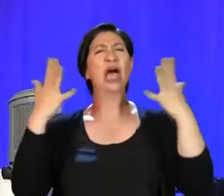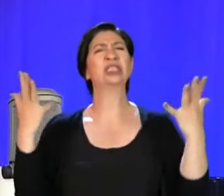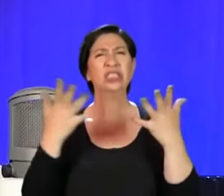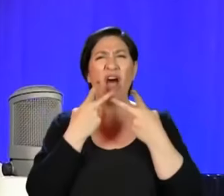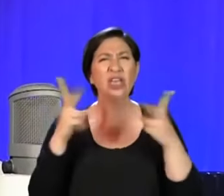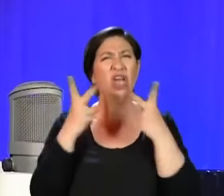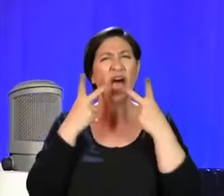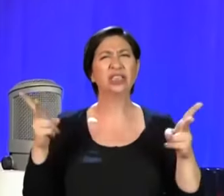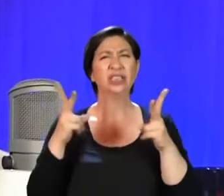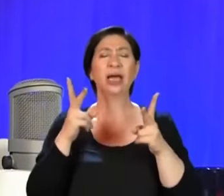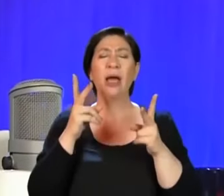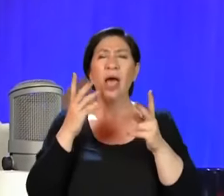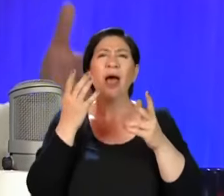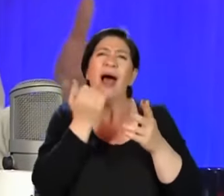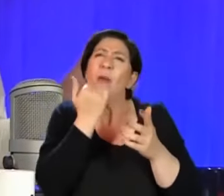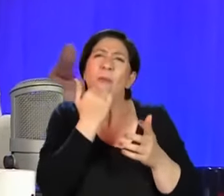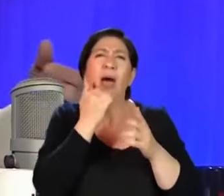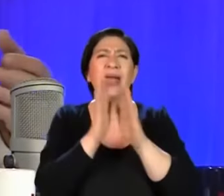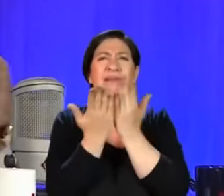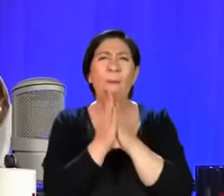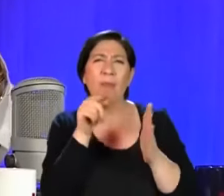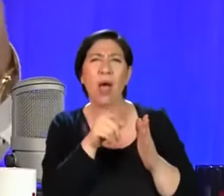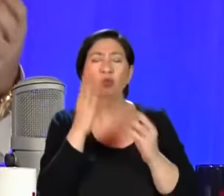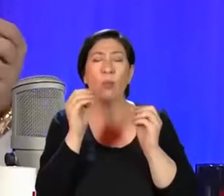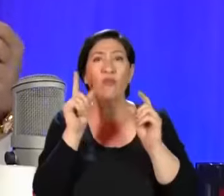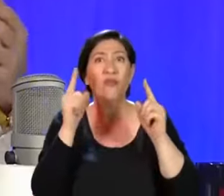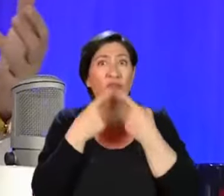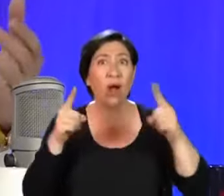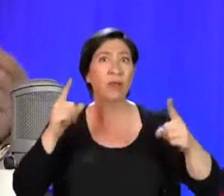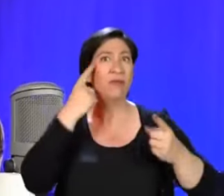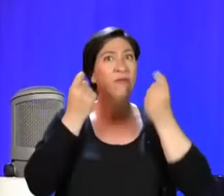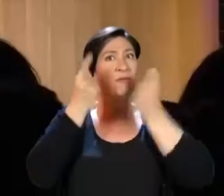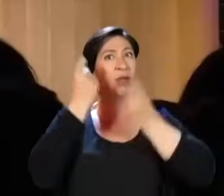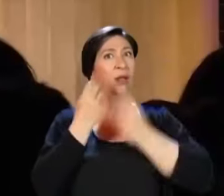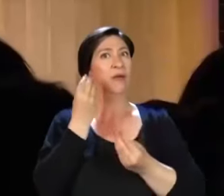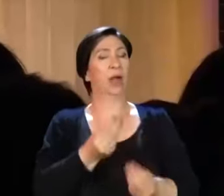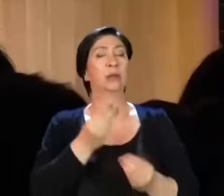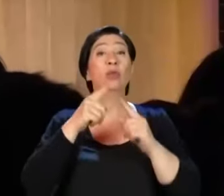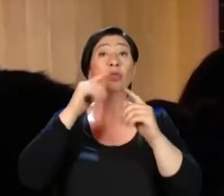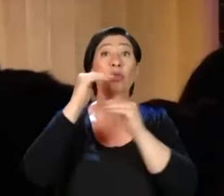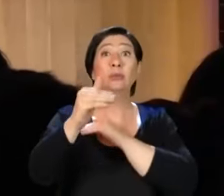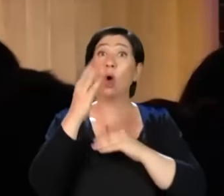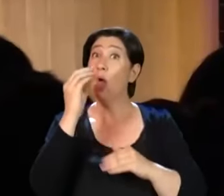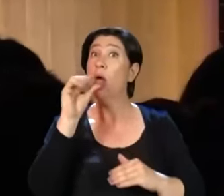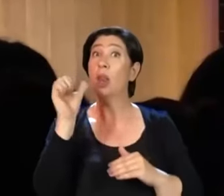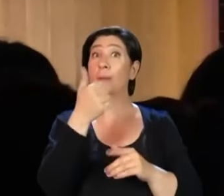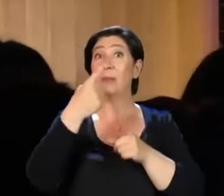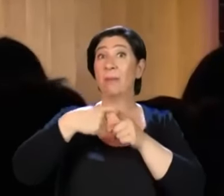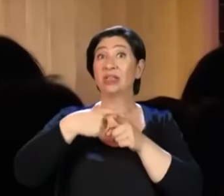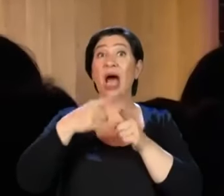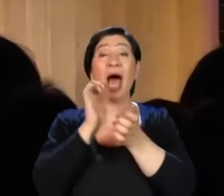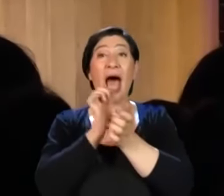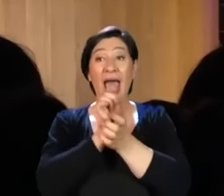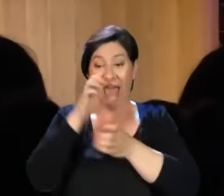erotik Romanlar herkese müthiş fikirler verdi ve hakikaten toplumumuzun önemli parçası olan